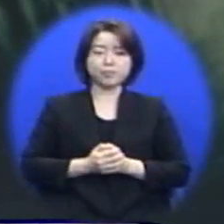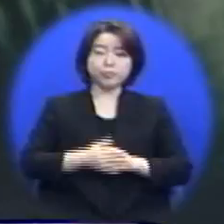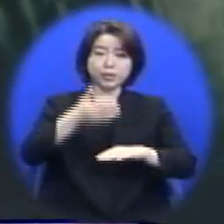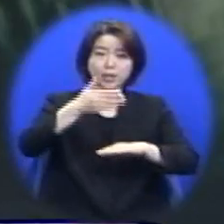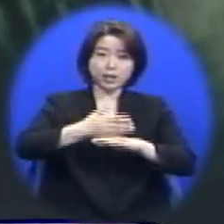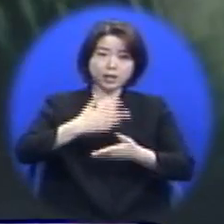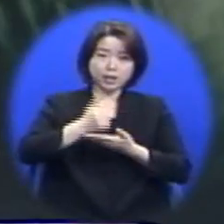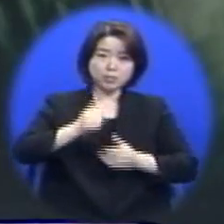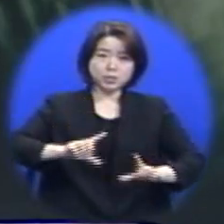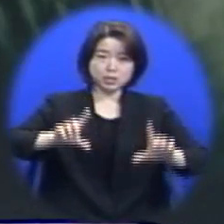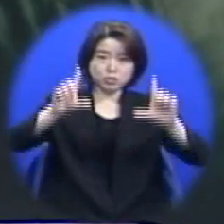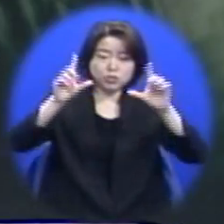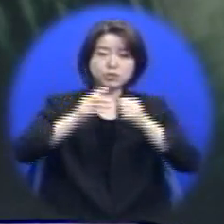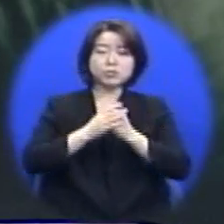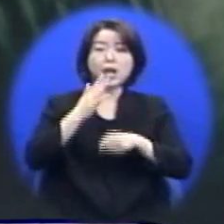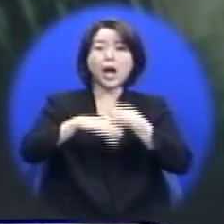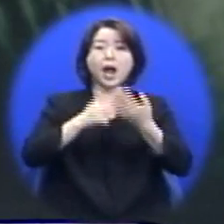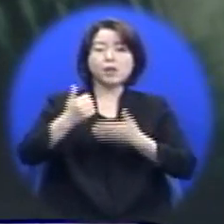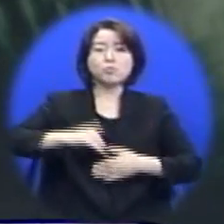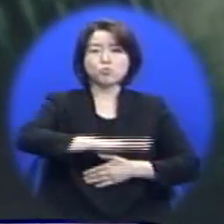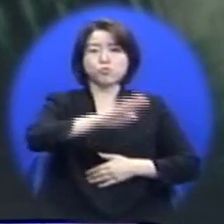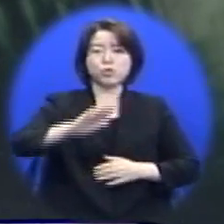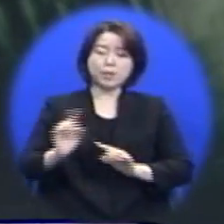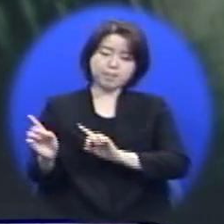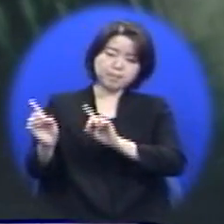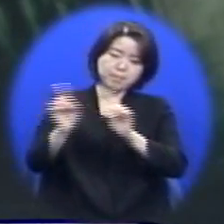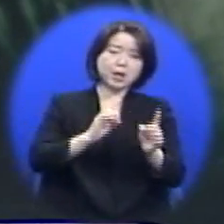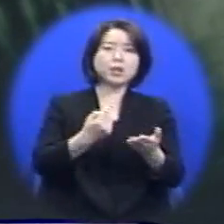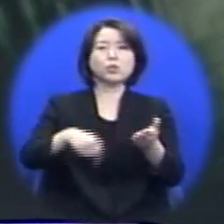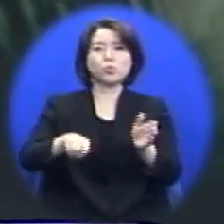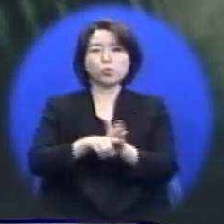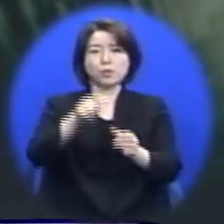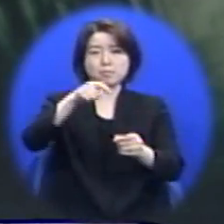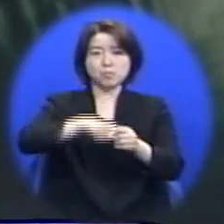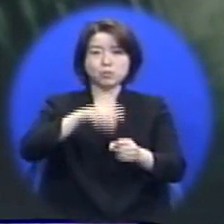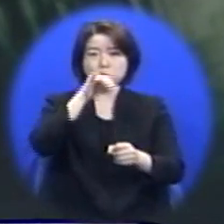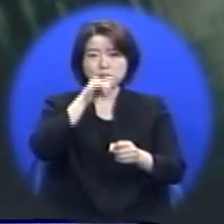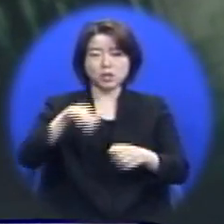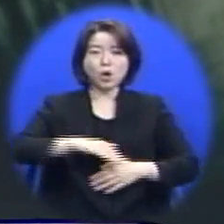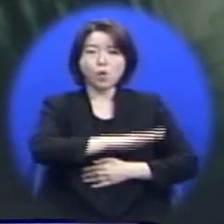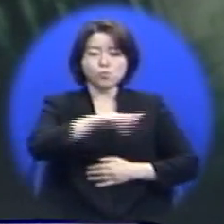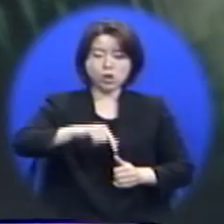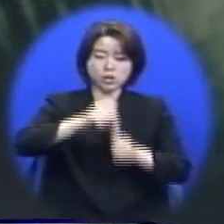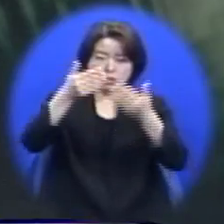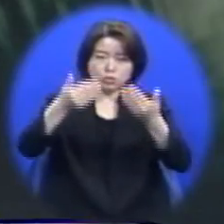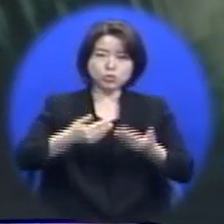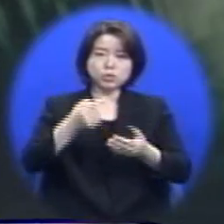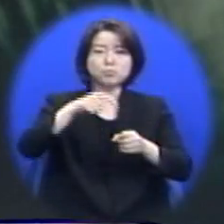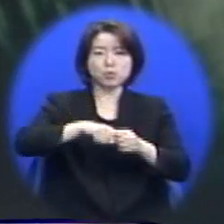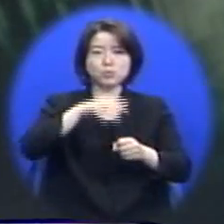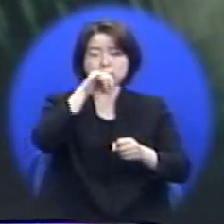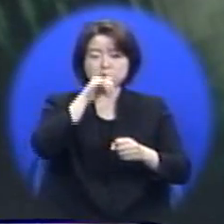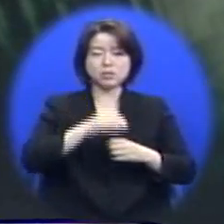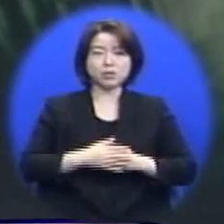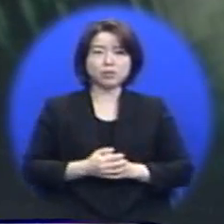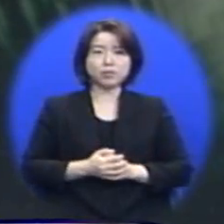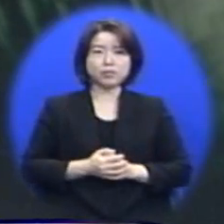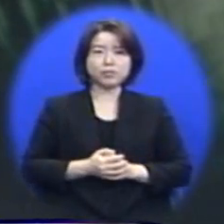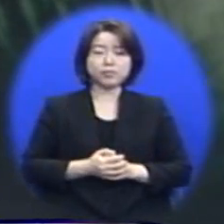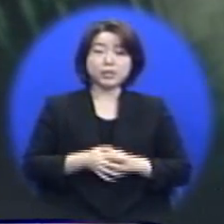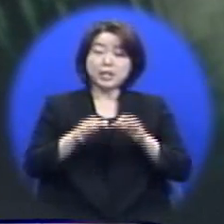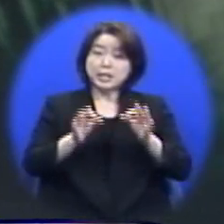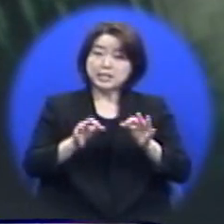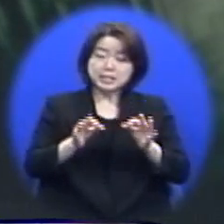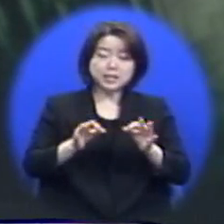감사주일은 하나님이 우리를 살리려 하심입니다. 우리를 건지시려는 거예요. 여러분,